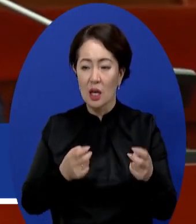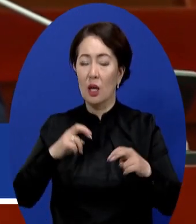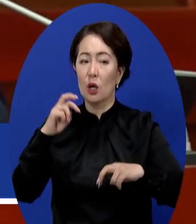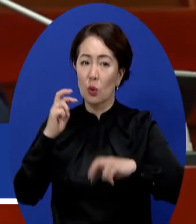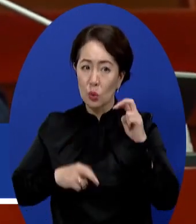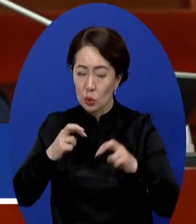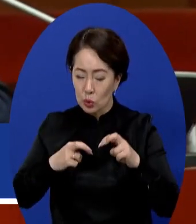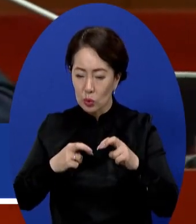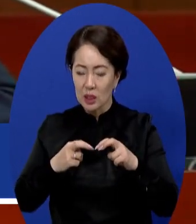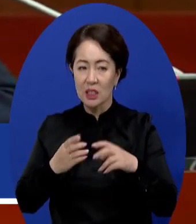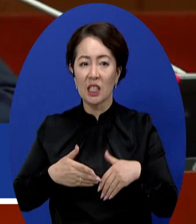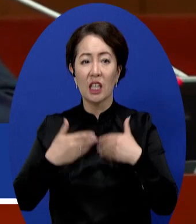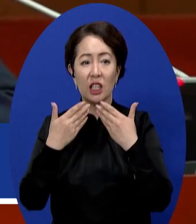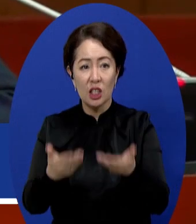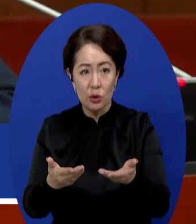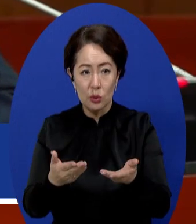нийлүүлэл, түгээлт,